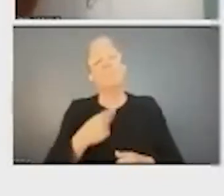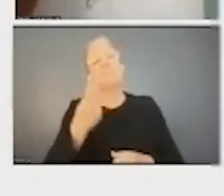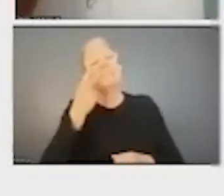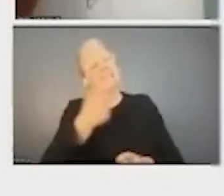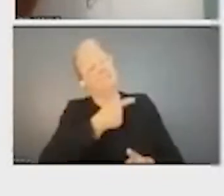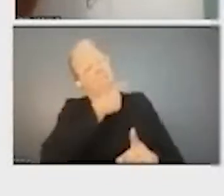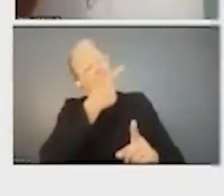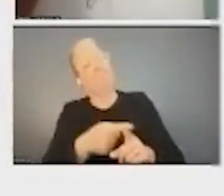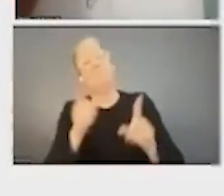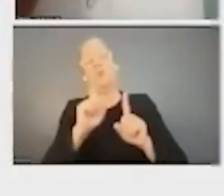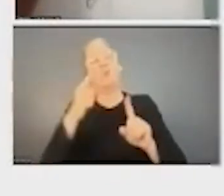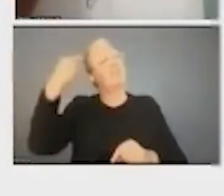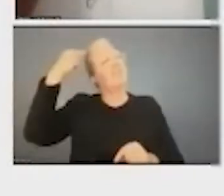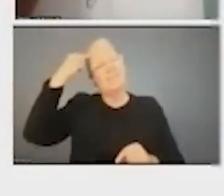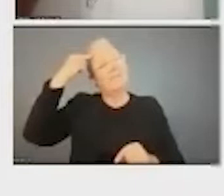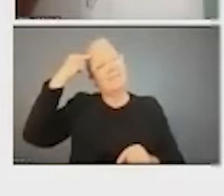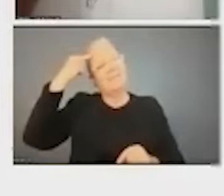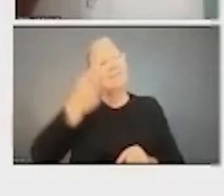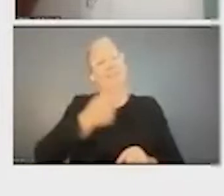ذلك بعين الاعتبار ولا نهمل هذه